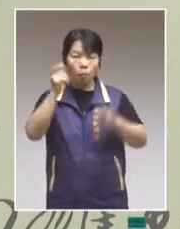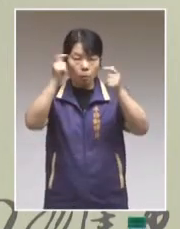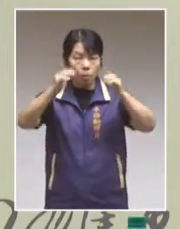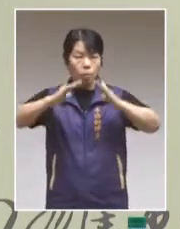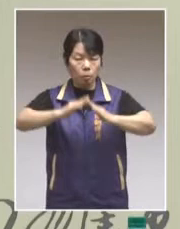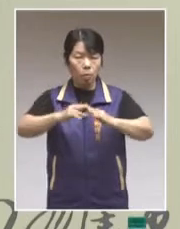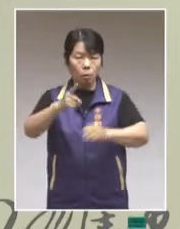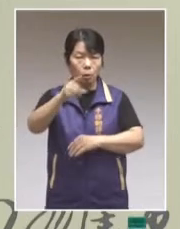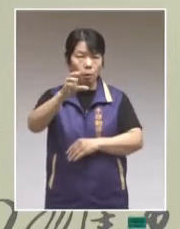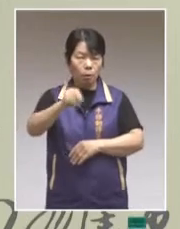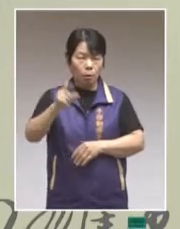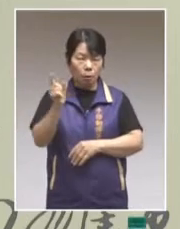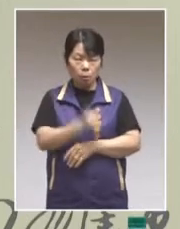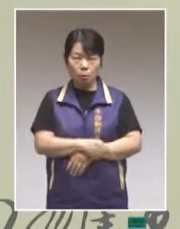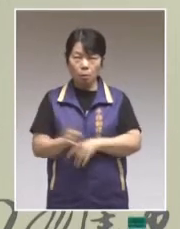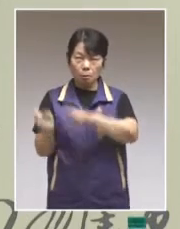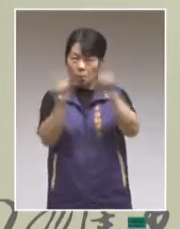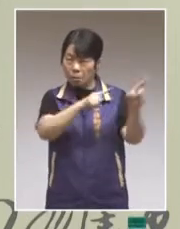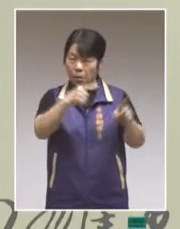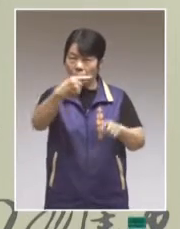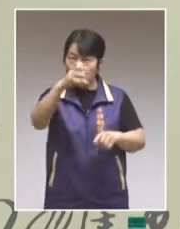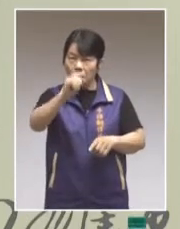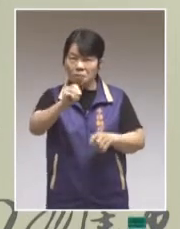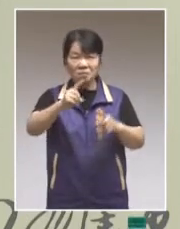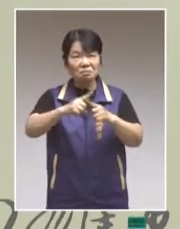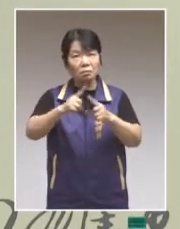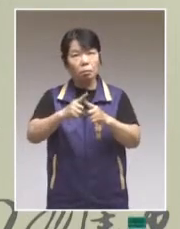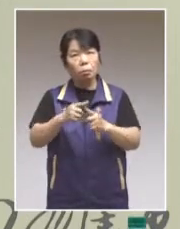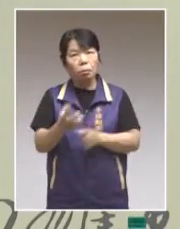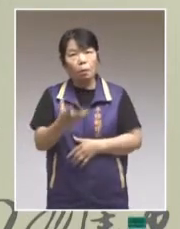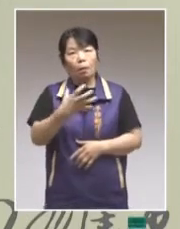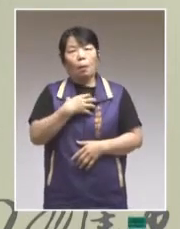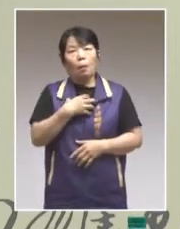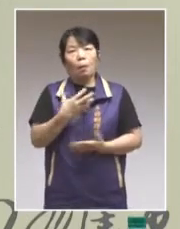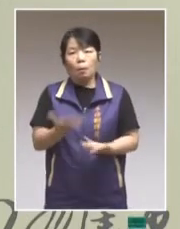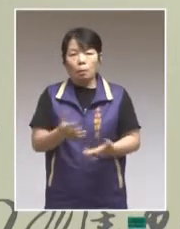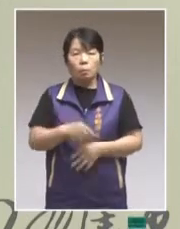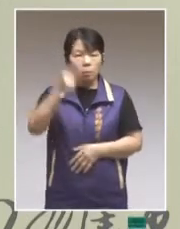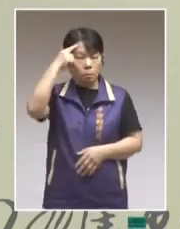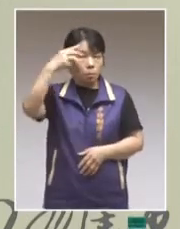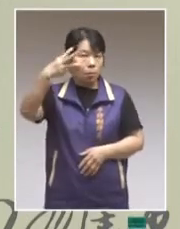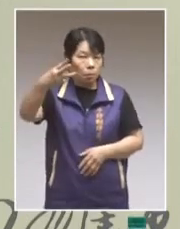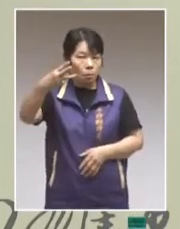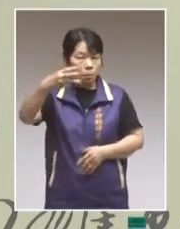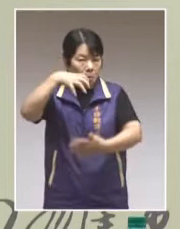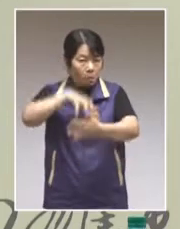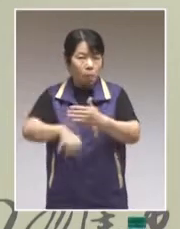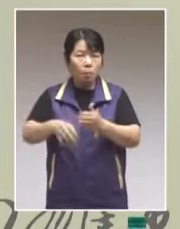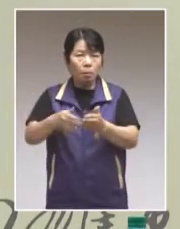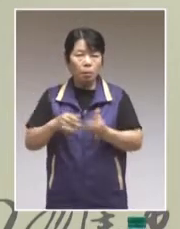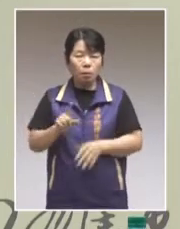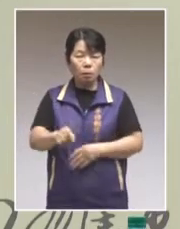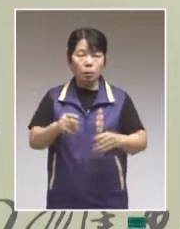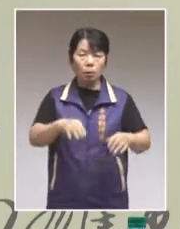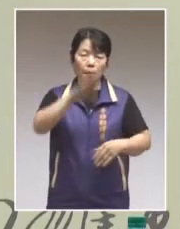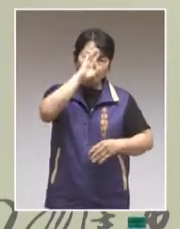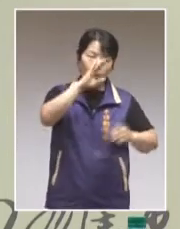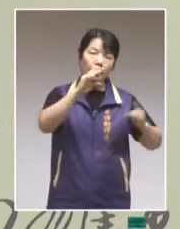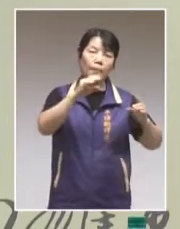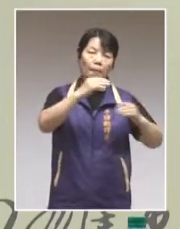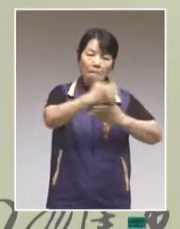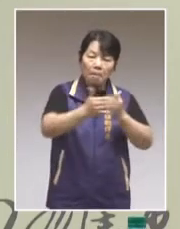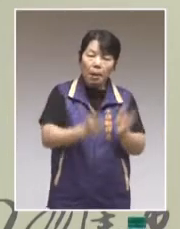到一万人，一天一万人的时候，那我们就大概在三天内，我们就可以随时把这些病房就可以清